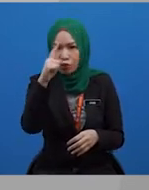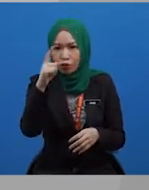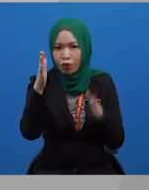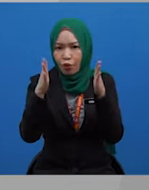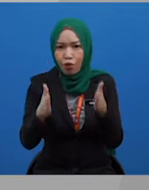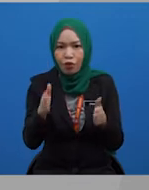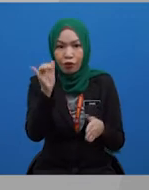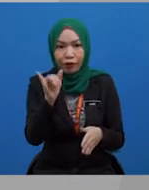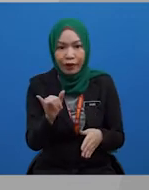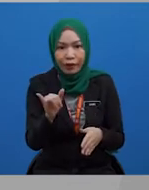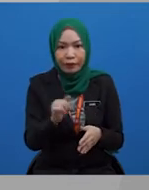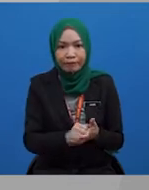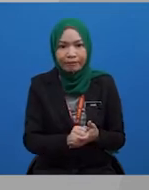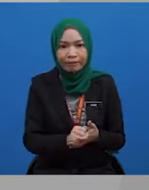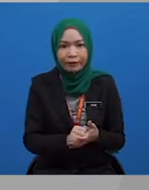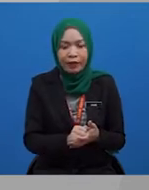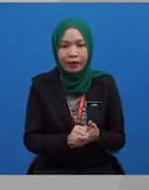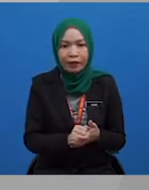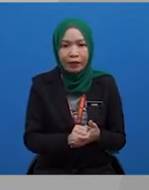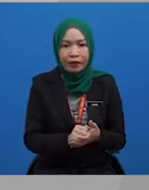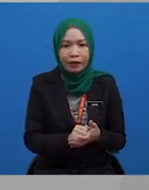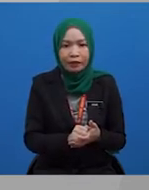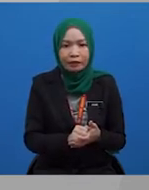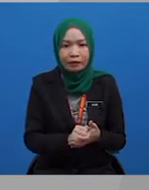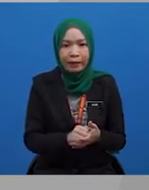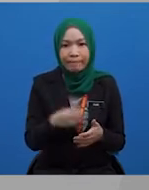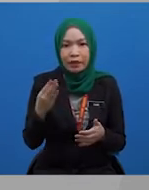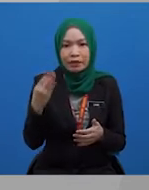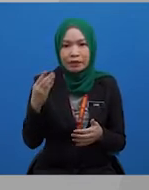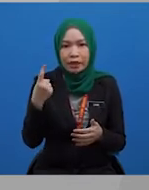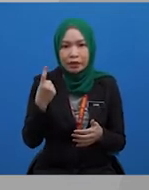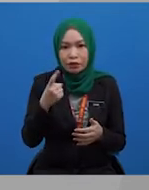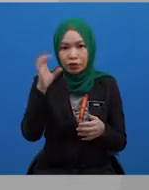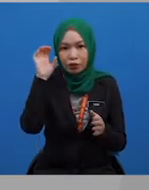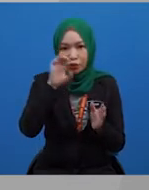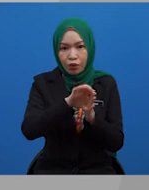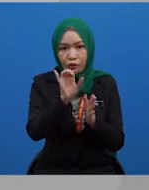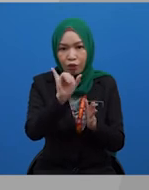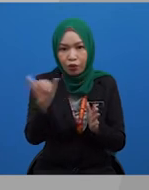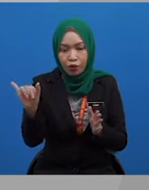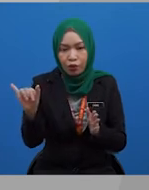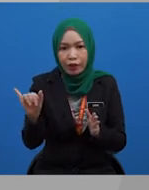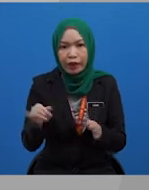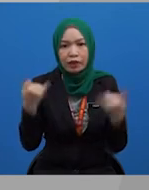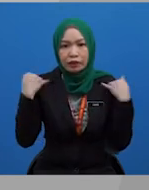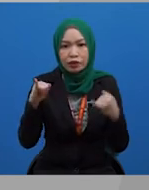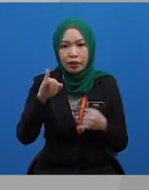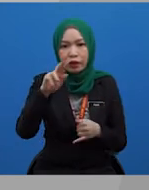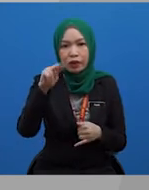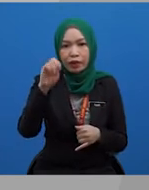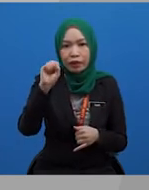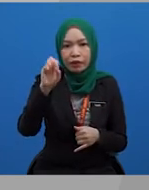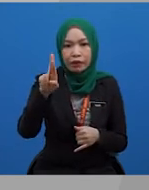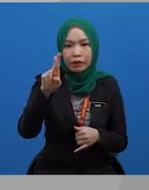biasanya kepada individu demi individu sahaja. Sebagai contohnya, penjualan insurans